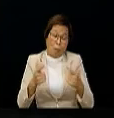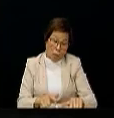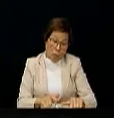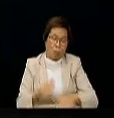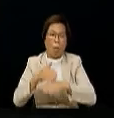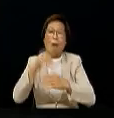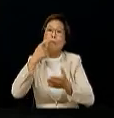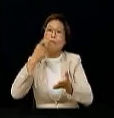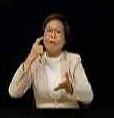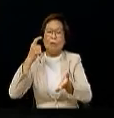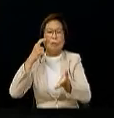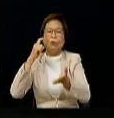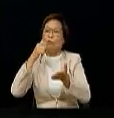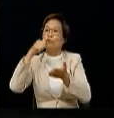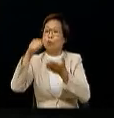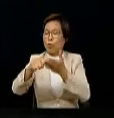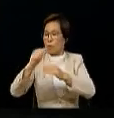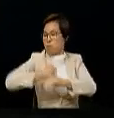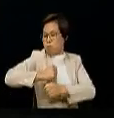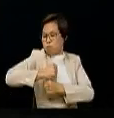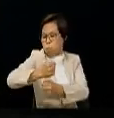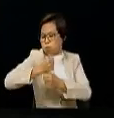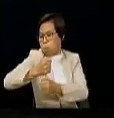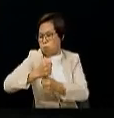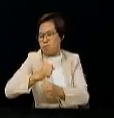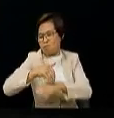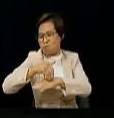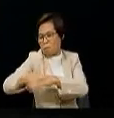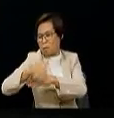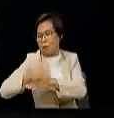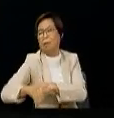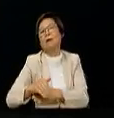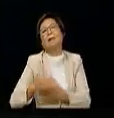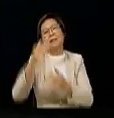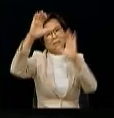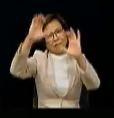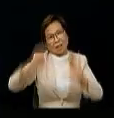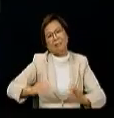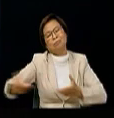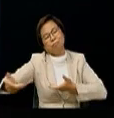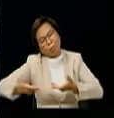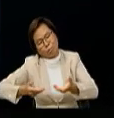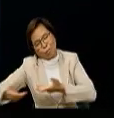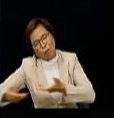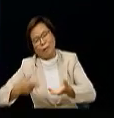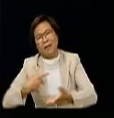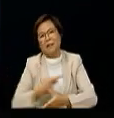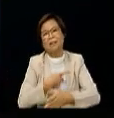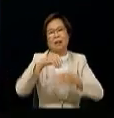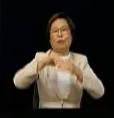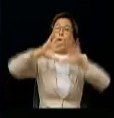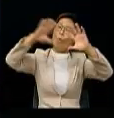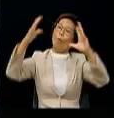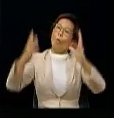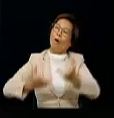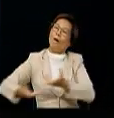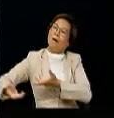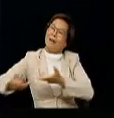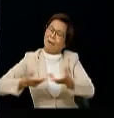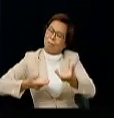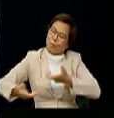mengutak bantahan itu Charles diplomatiknya yang selalu kita lakukan dalam dunia diplomasi